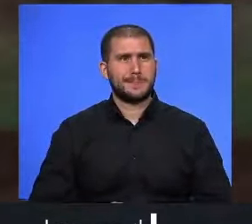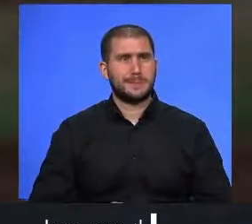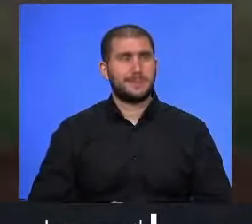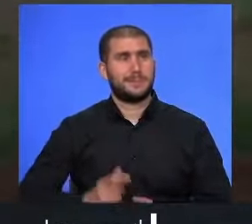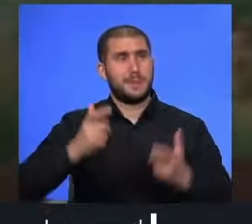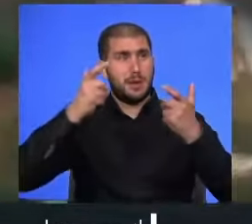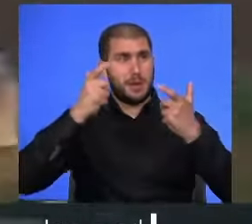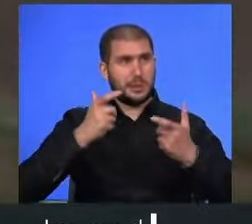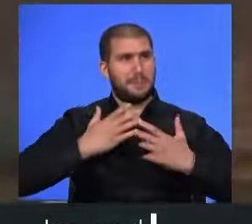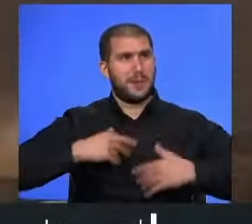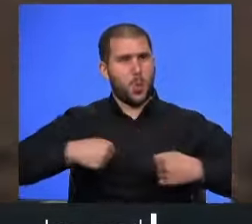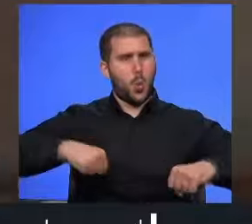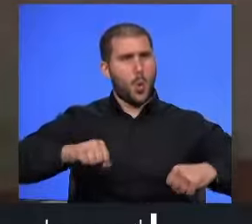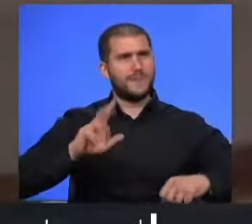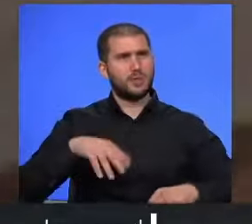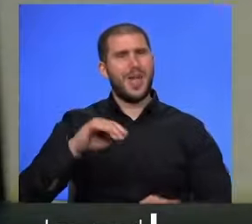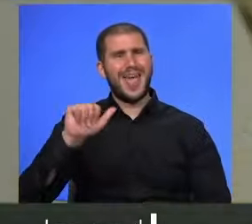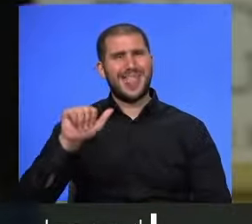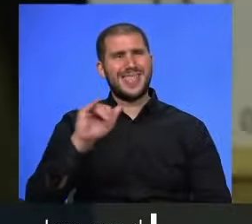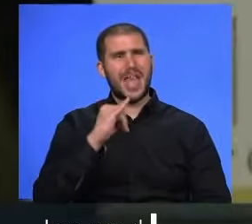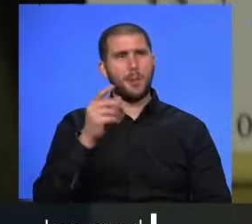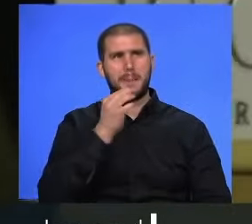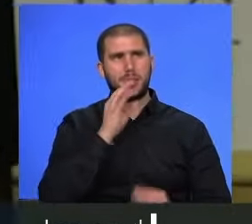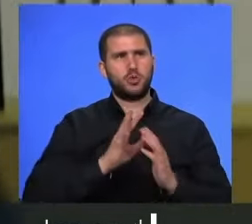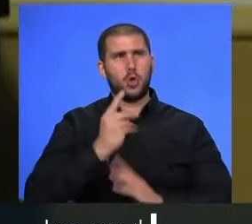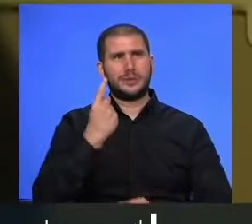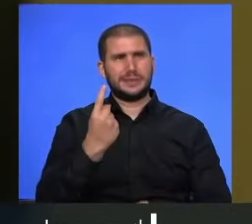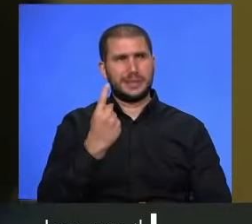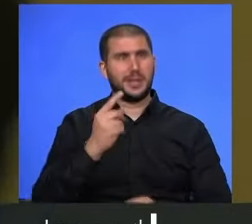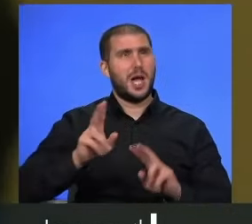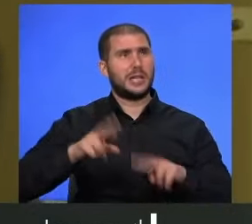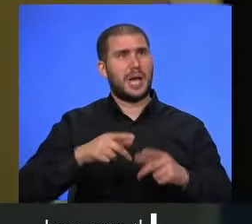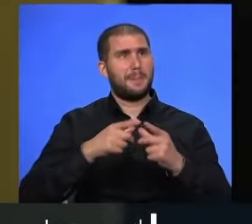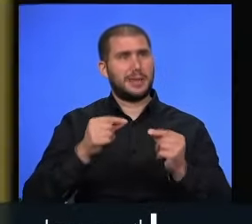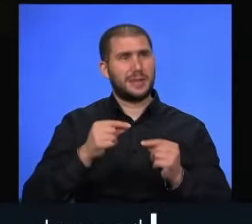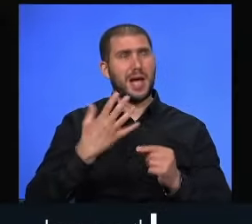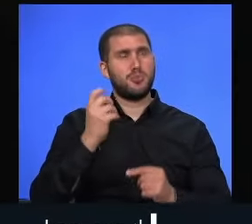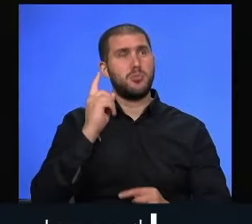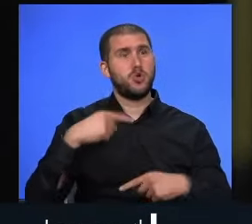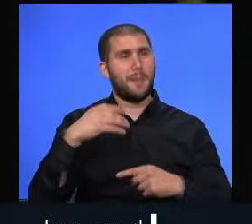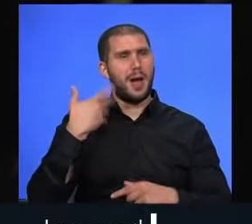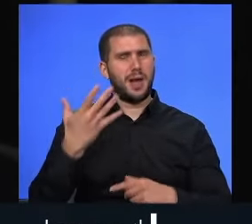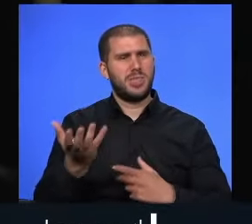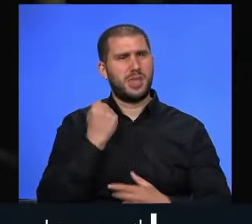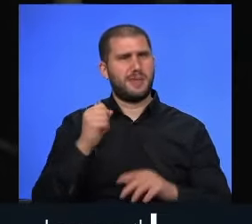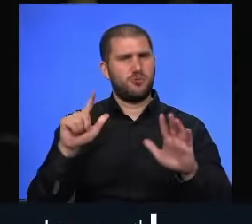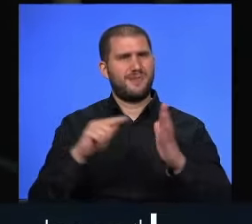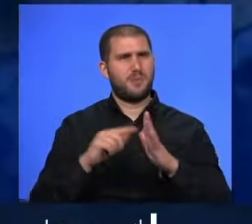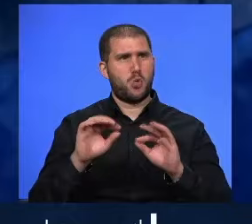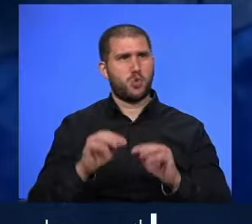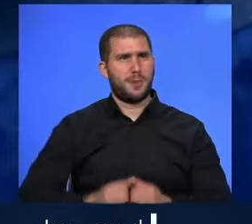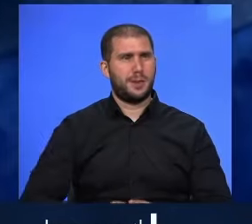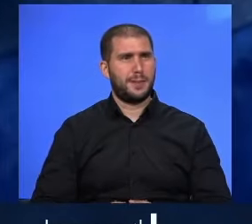מאחורי הקסדה ובגדי הרוכב יושב איתן יהלומי, בן ה-13, ששב מעזה כ-50 יום לאחר שנחטף ב-7